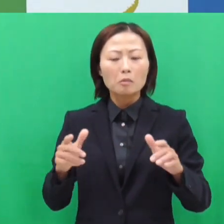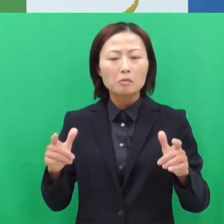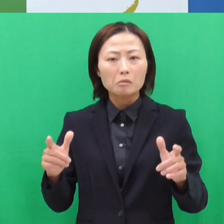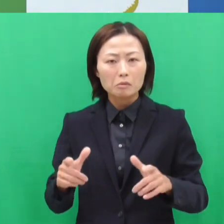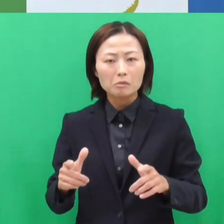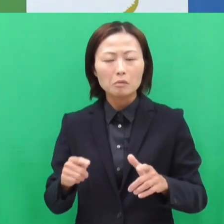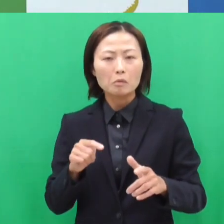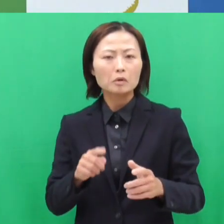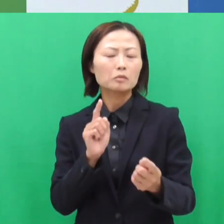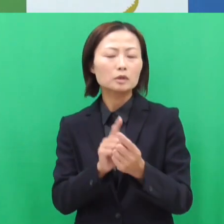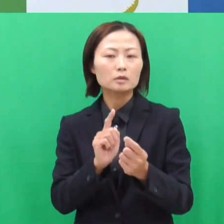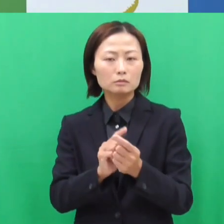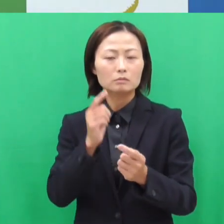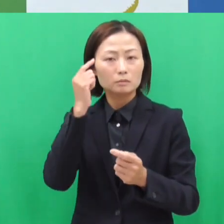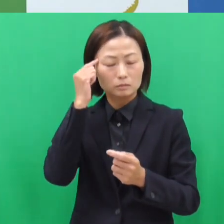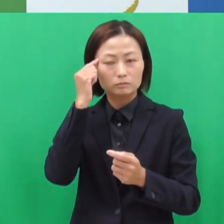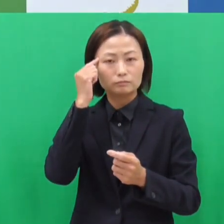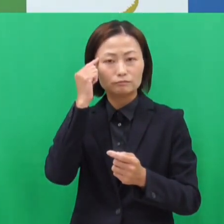その